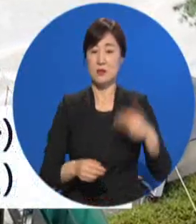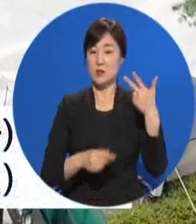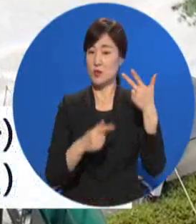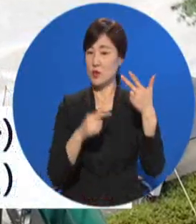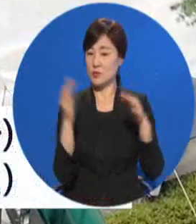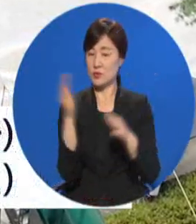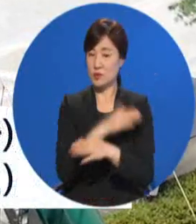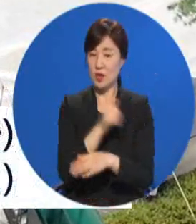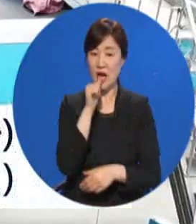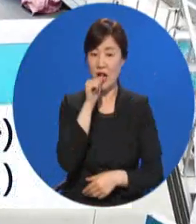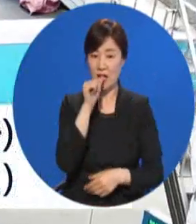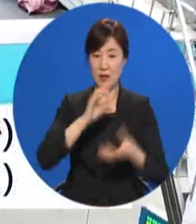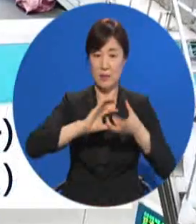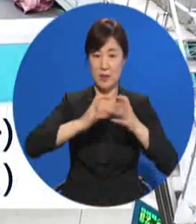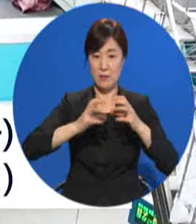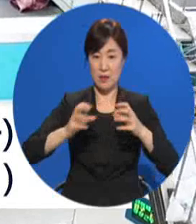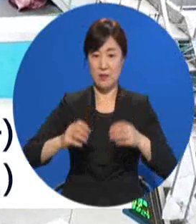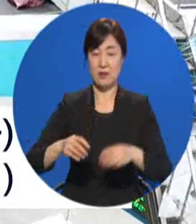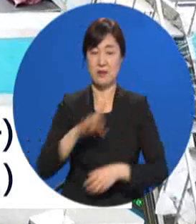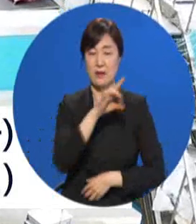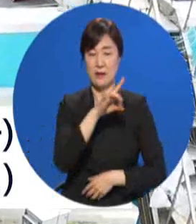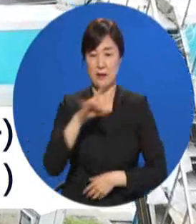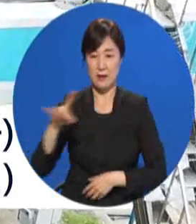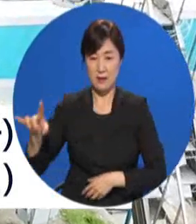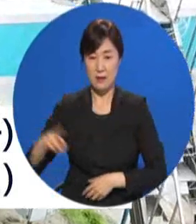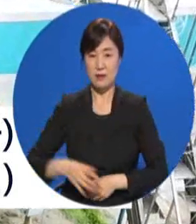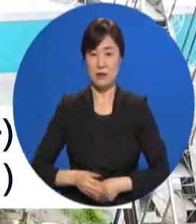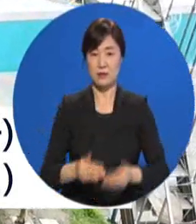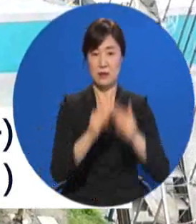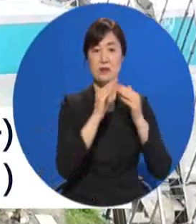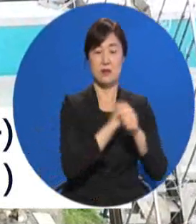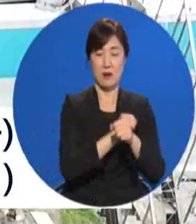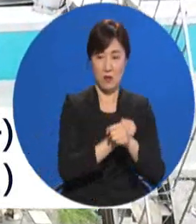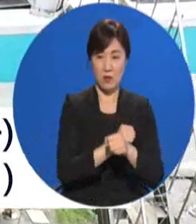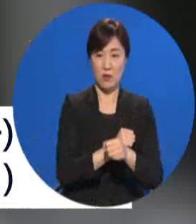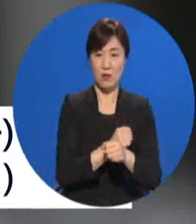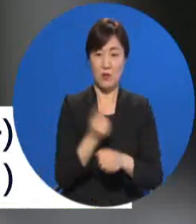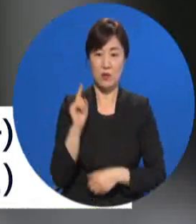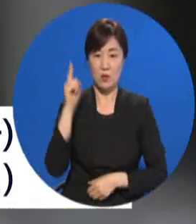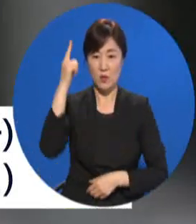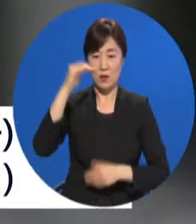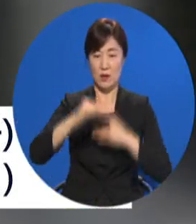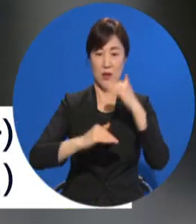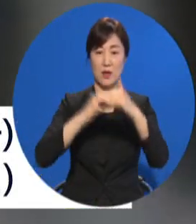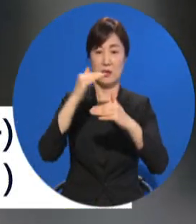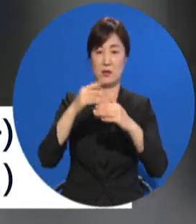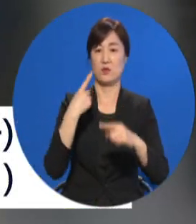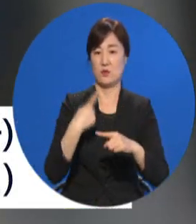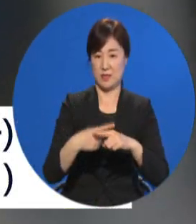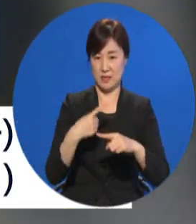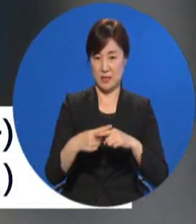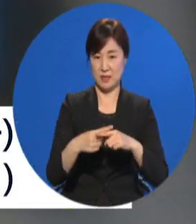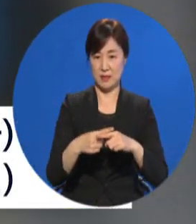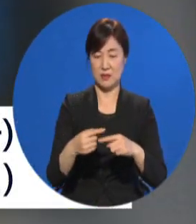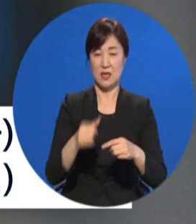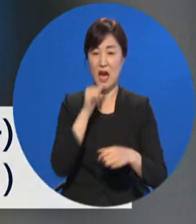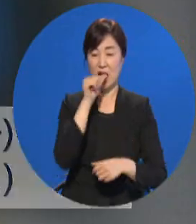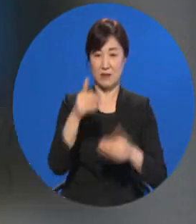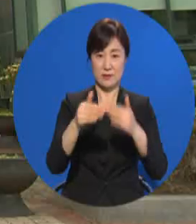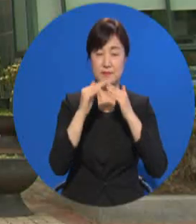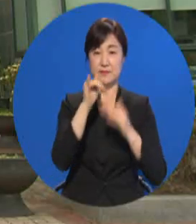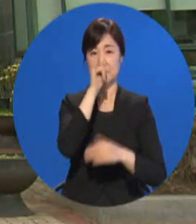이 철조망을 각 영업소에 설치를 캐노피에 설치를 했고요. 거기 올라가는 계단도 마찬가지로.